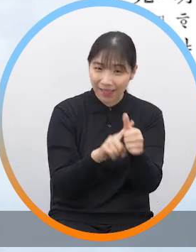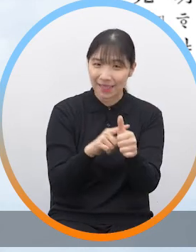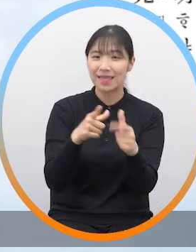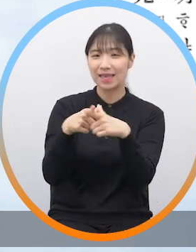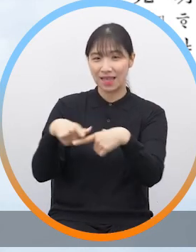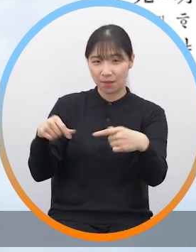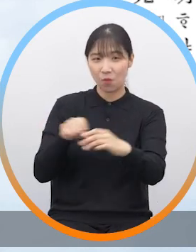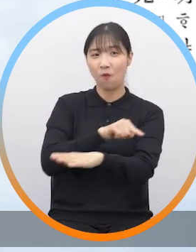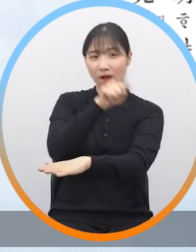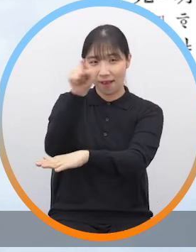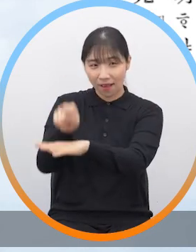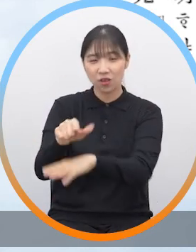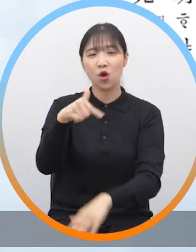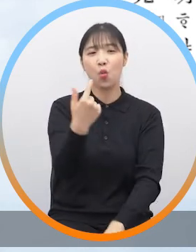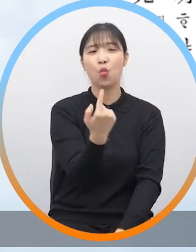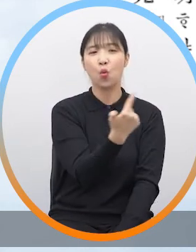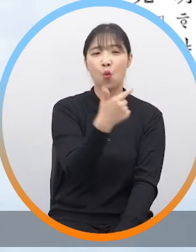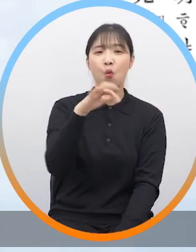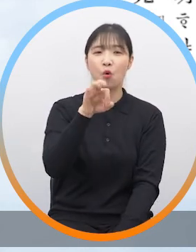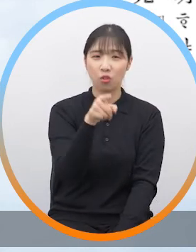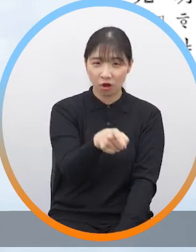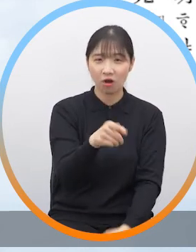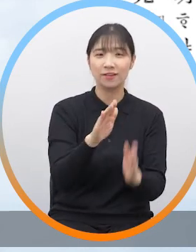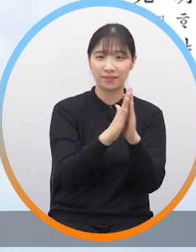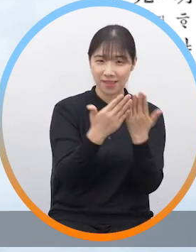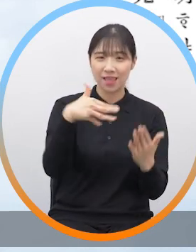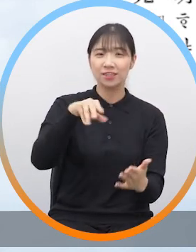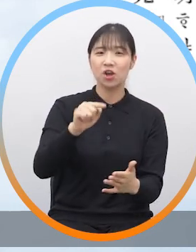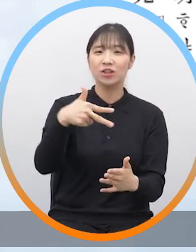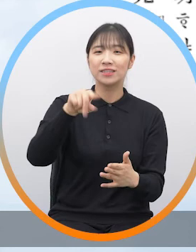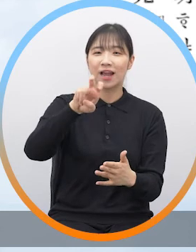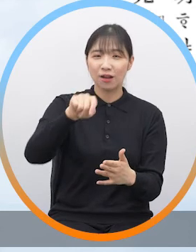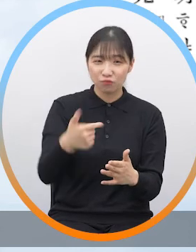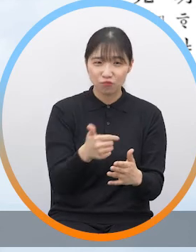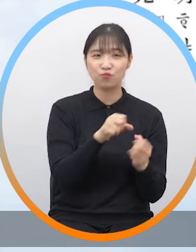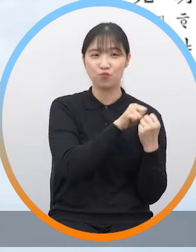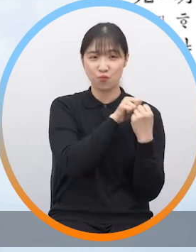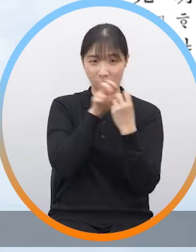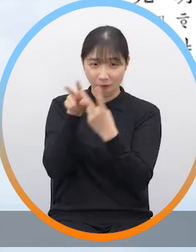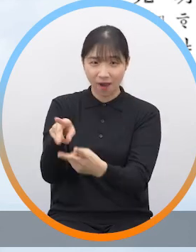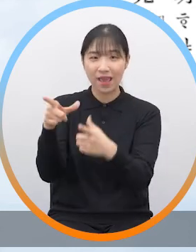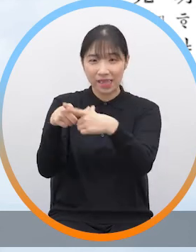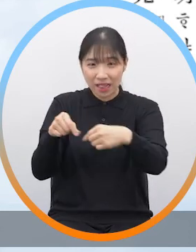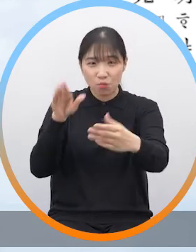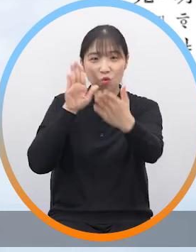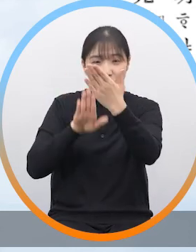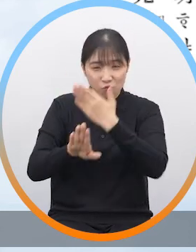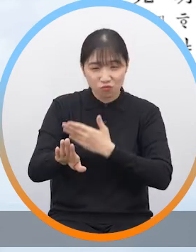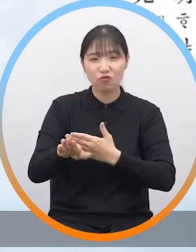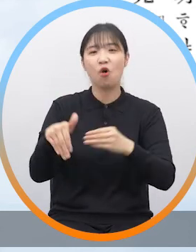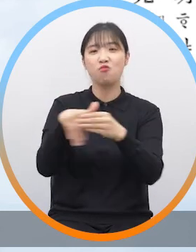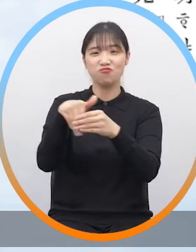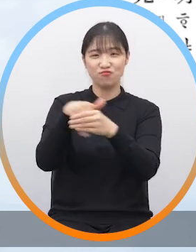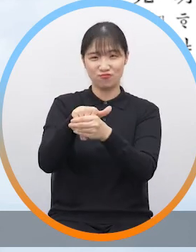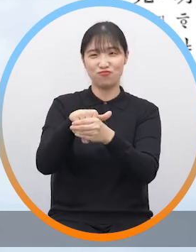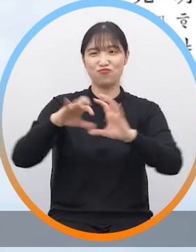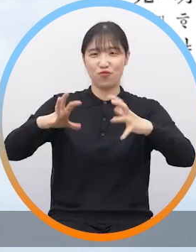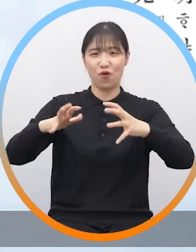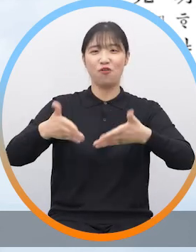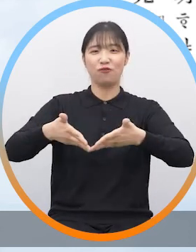가서 노노라고 하는 책과 천자문을 보내니 일본이 이 이후부터 문명국이